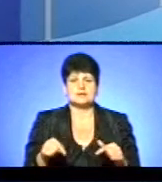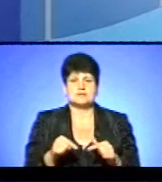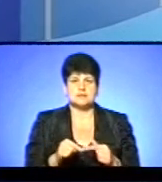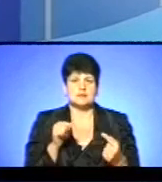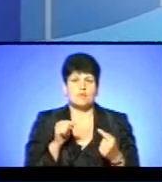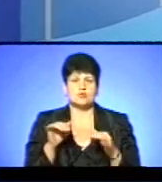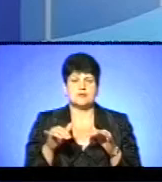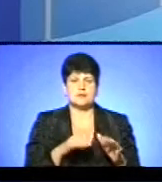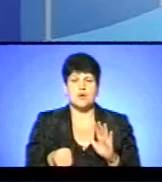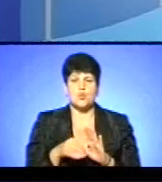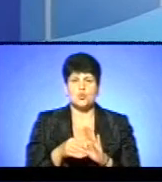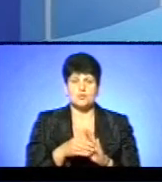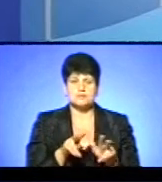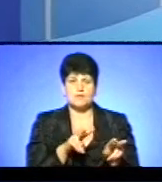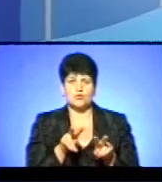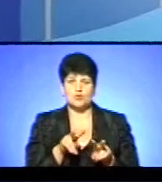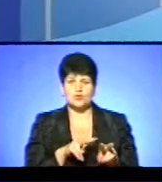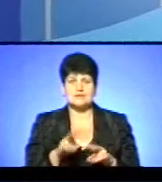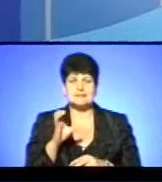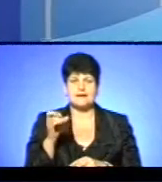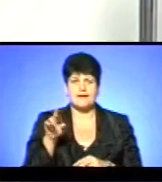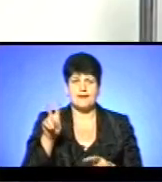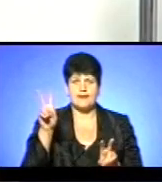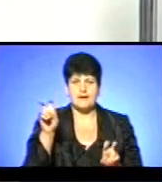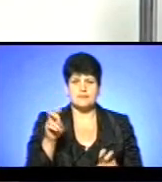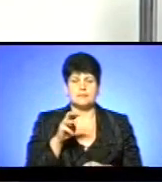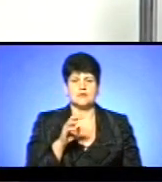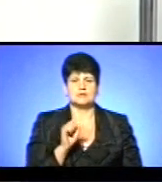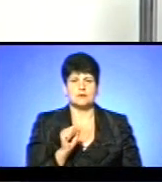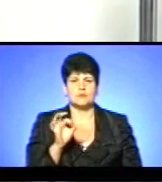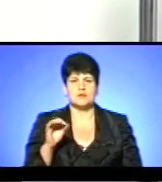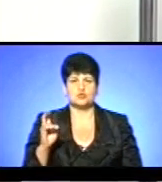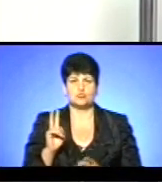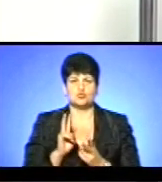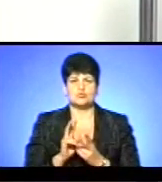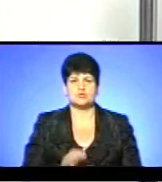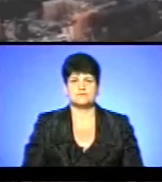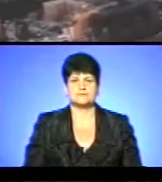«Протидія корупції та моніторинг екології Скеля» Андрієм Об'єщиком. До зустрічі в ефірі.